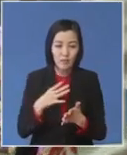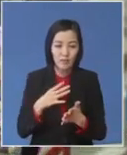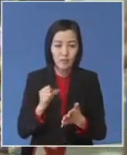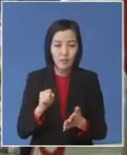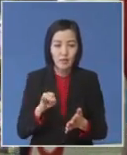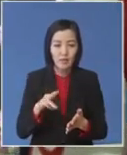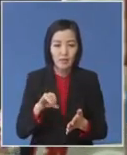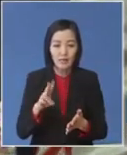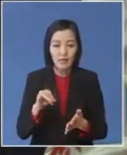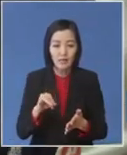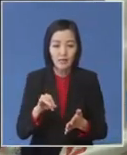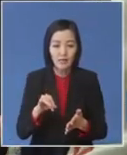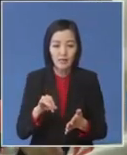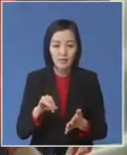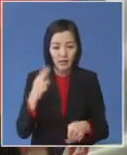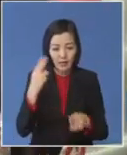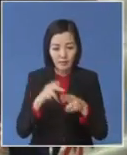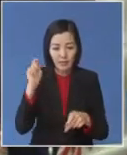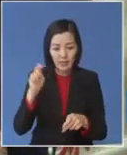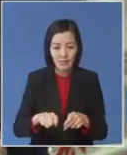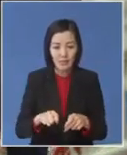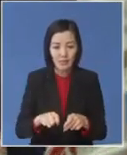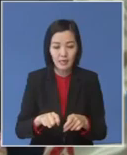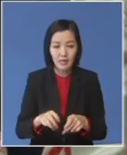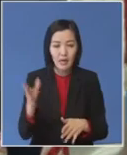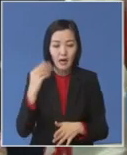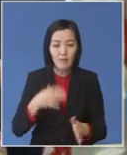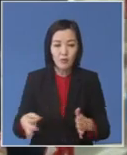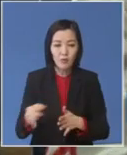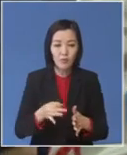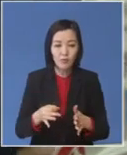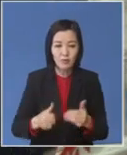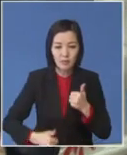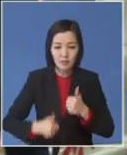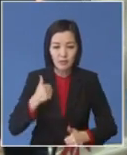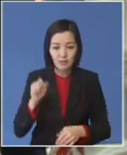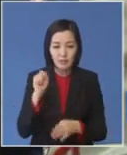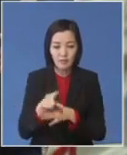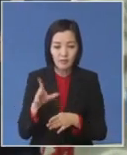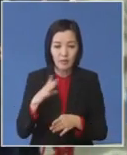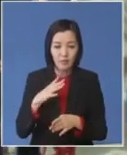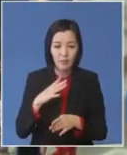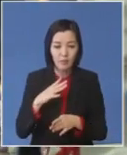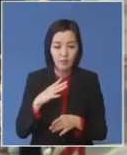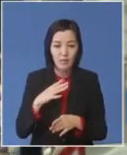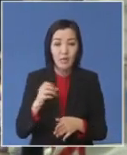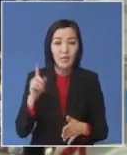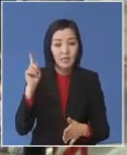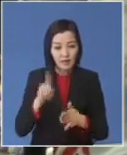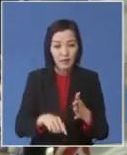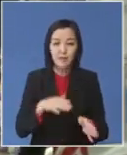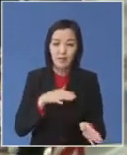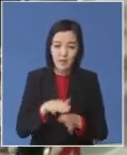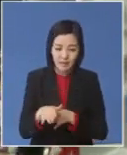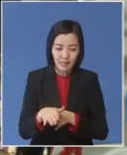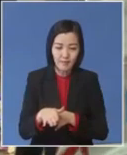айтақынағам осы айтысқа келетін кезде Алакөл ауданының Алматы облысының намысы саған аманат деп тапсырған болатын. Сол аманатын арқаладым,